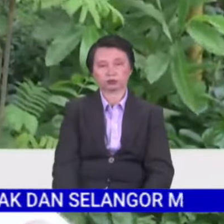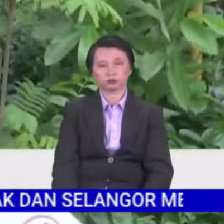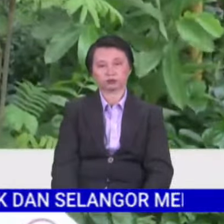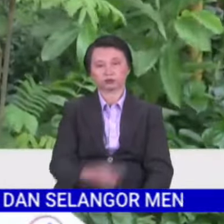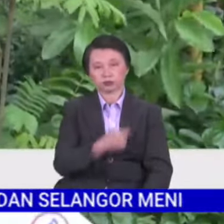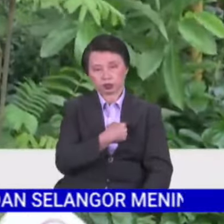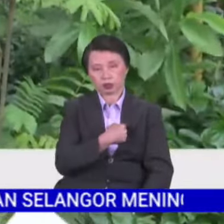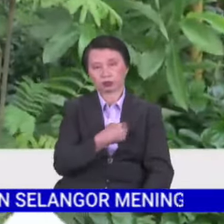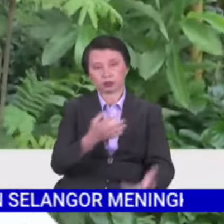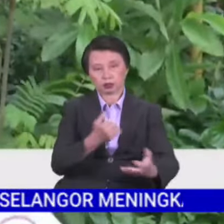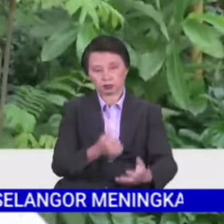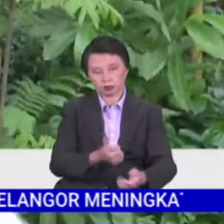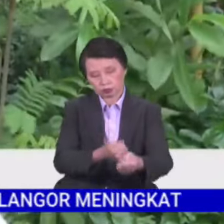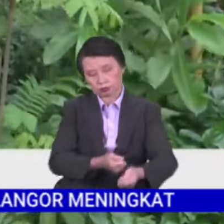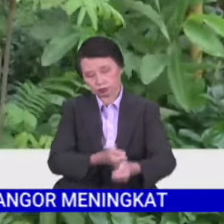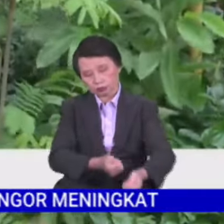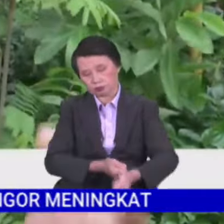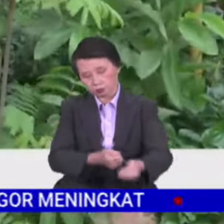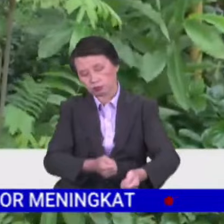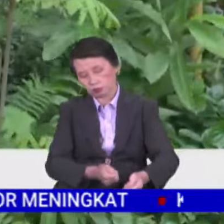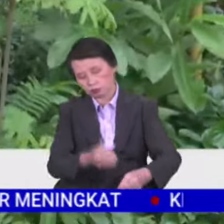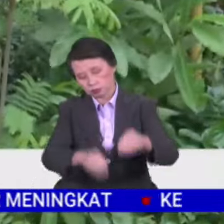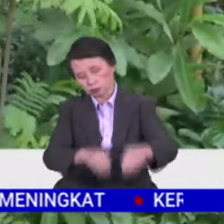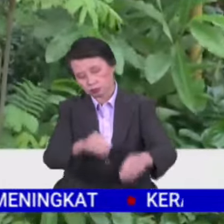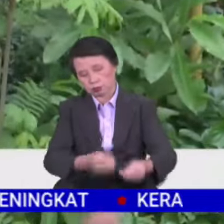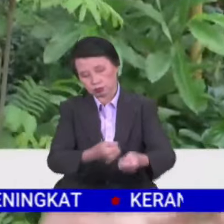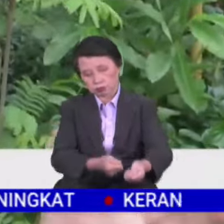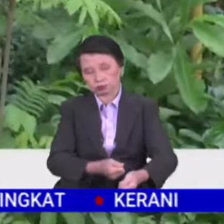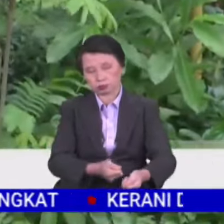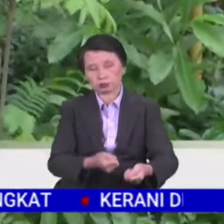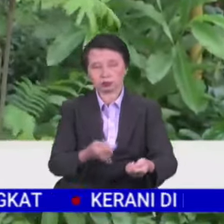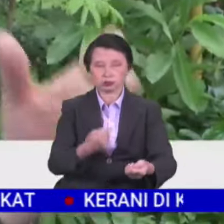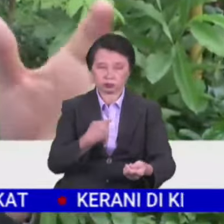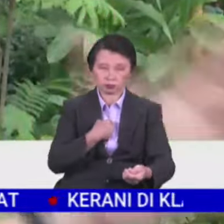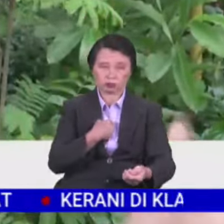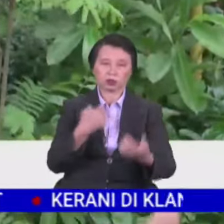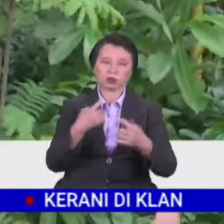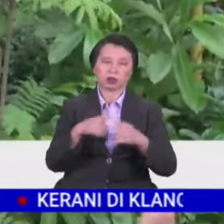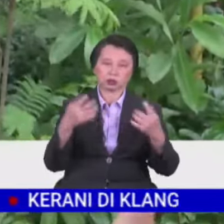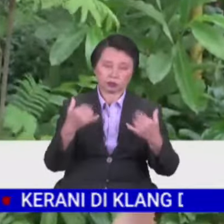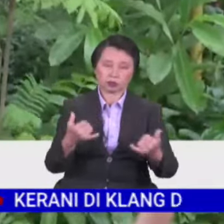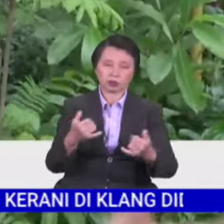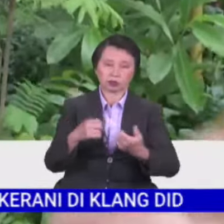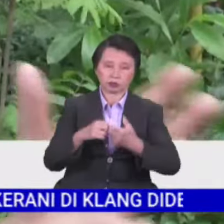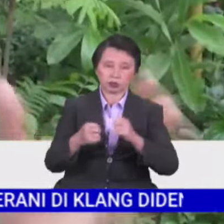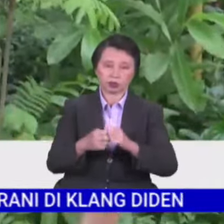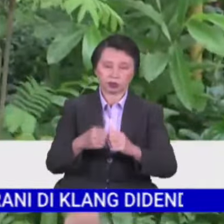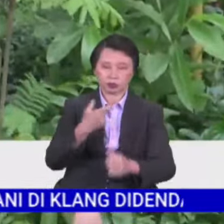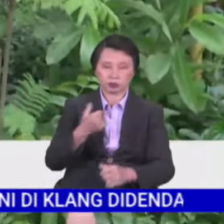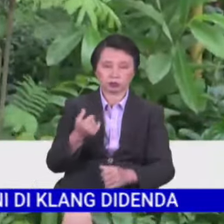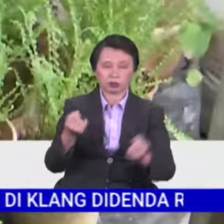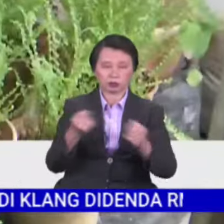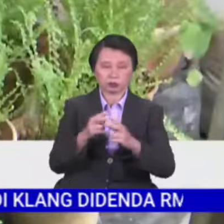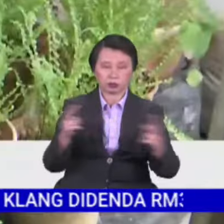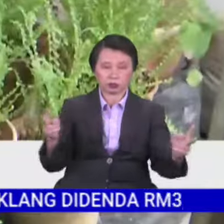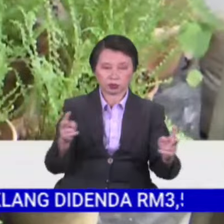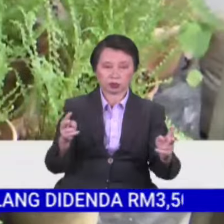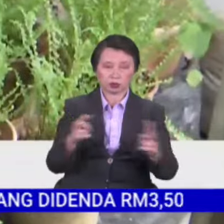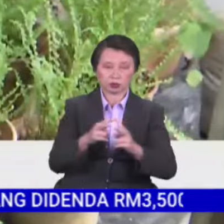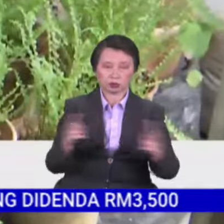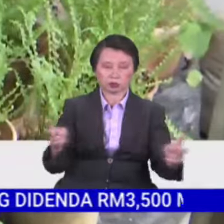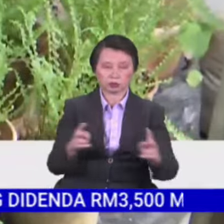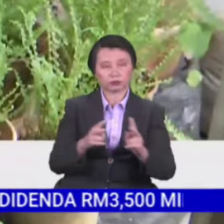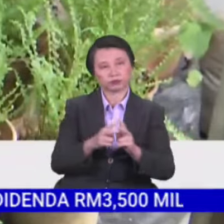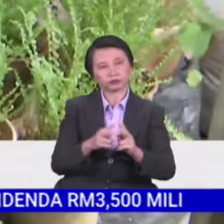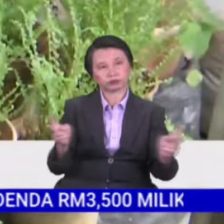berkebun lah kerana bercucuk tanam apa kan. Inilah masalah kami orang. Oleh kerana di BKK sangat they are